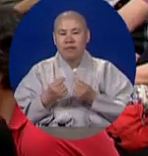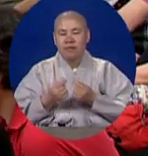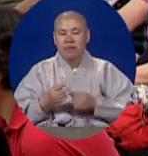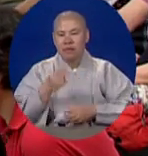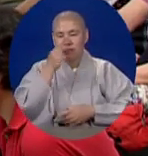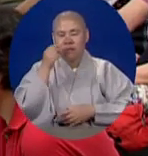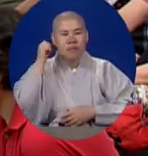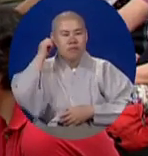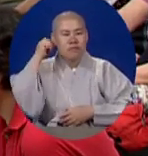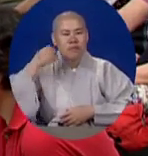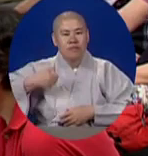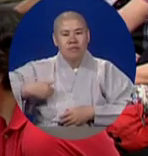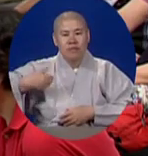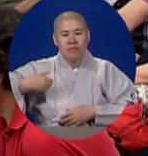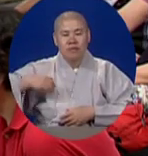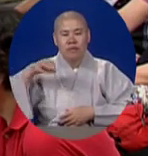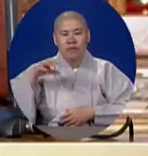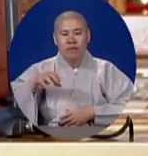중국에